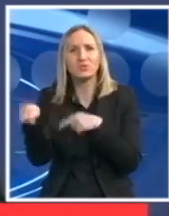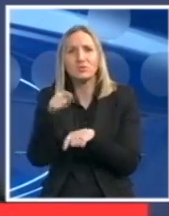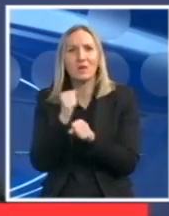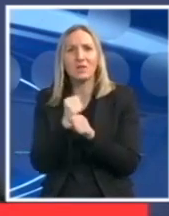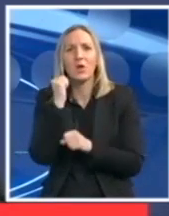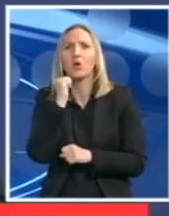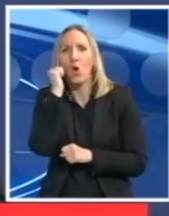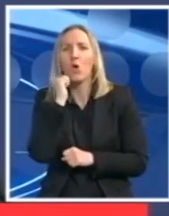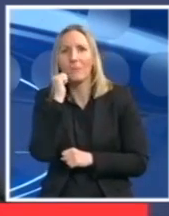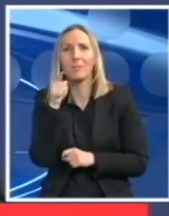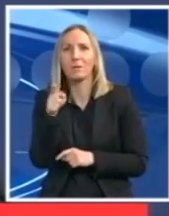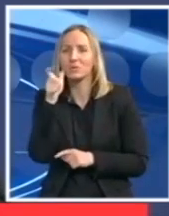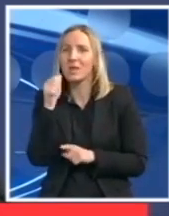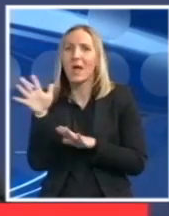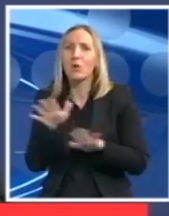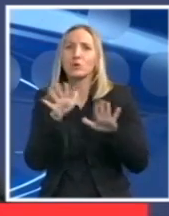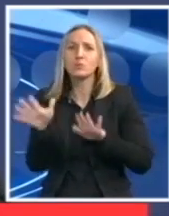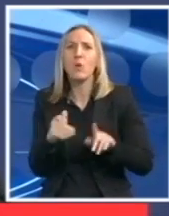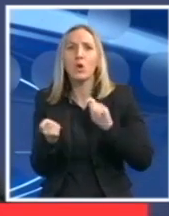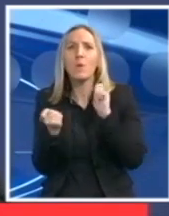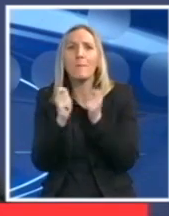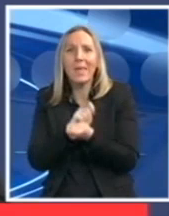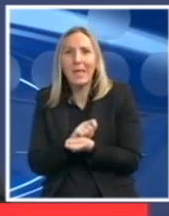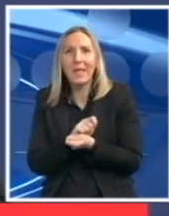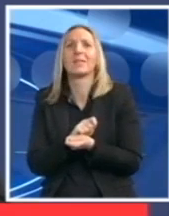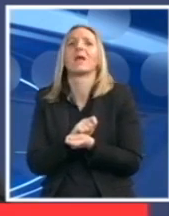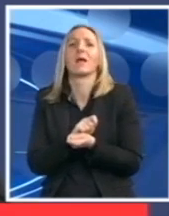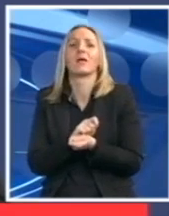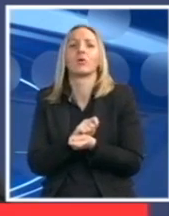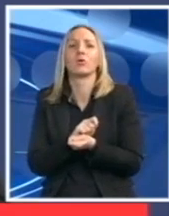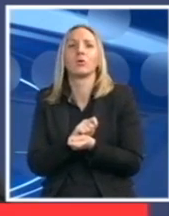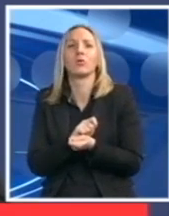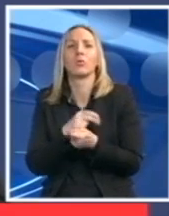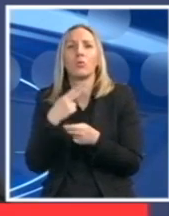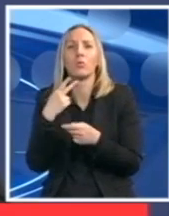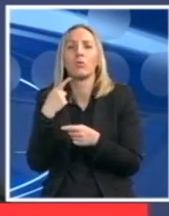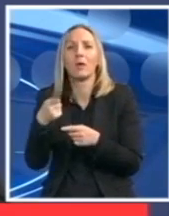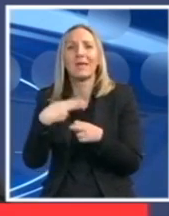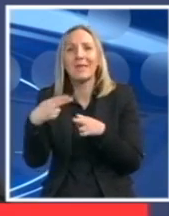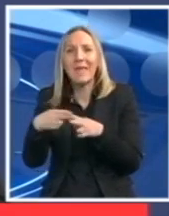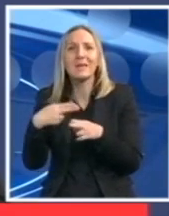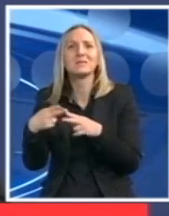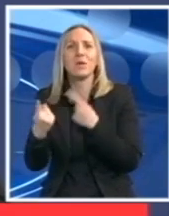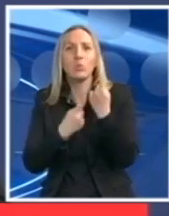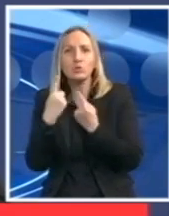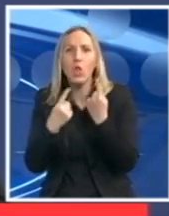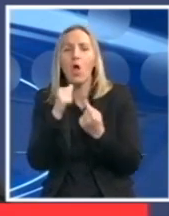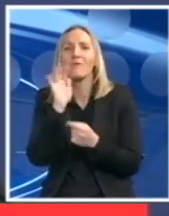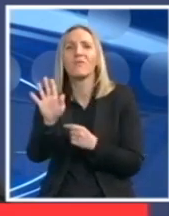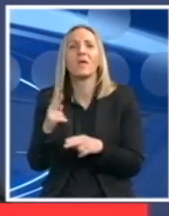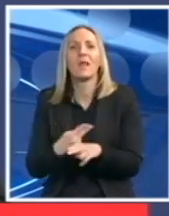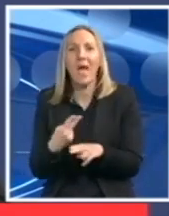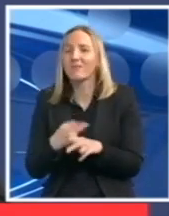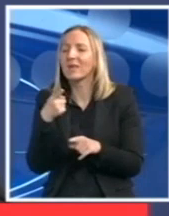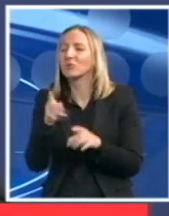tu se jako sporo menjaju određene higijenski uslovi i određene navike. To se sigurno